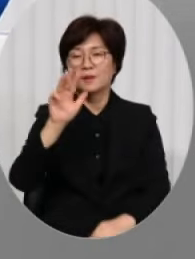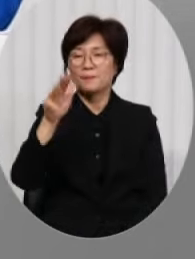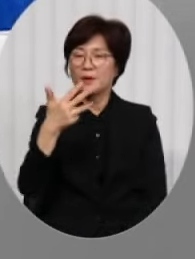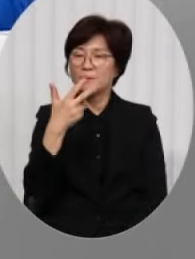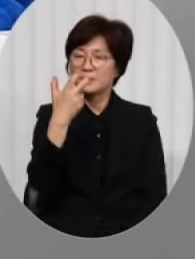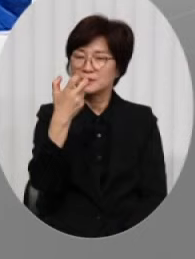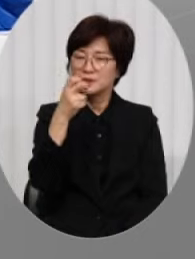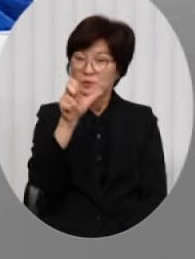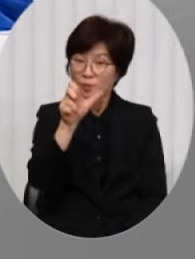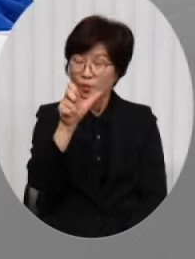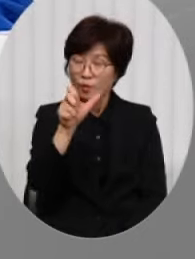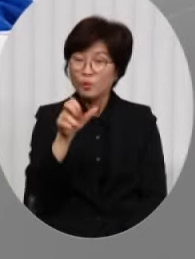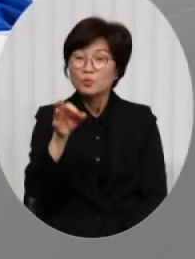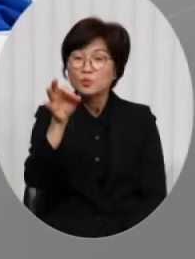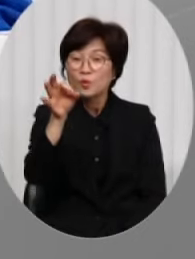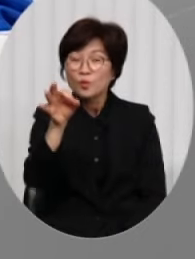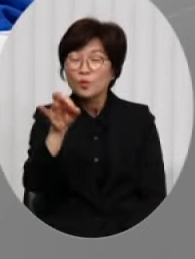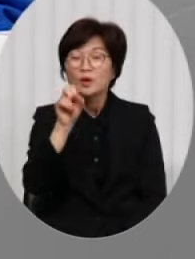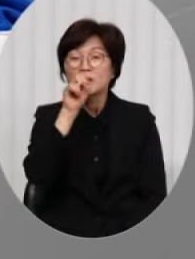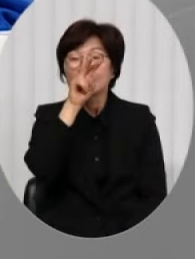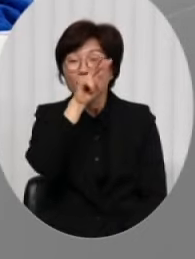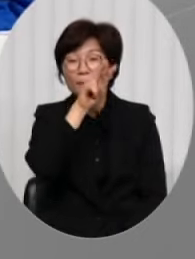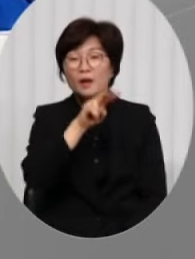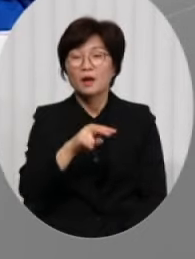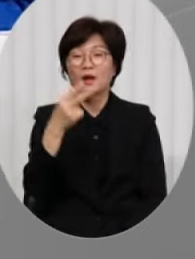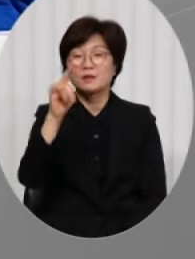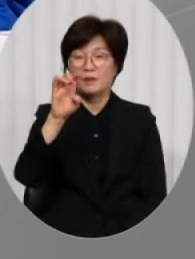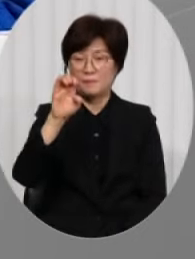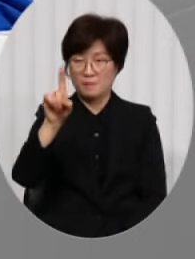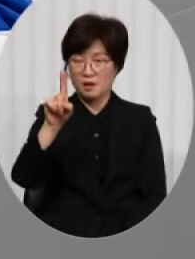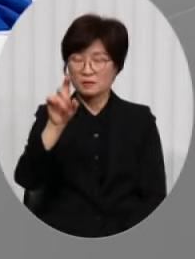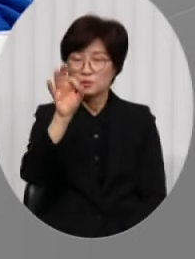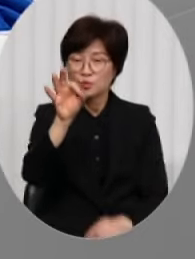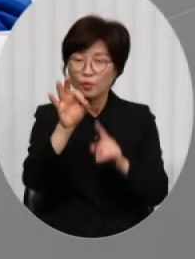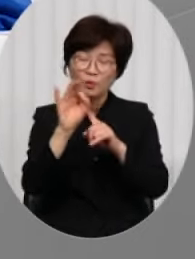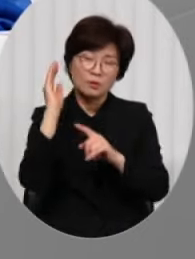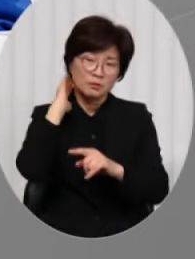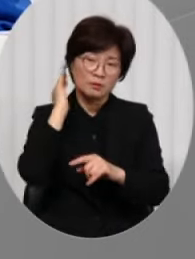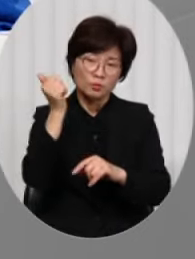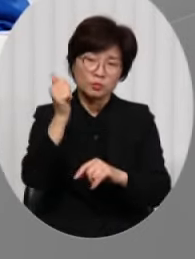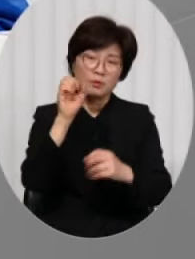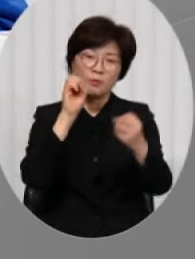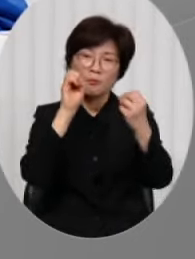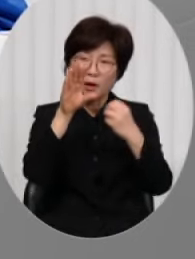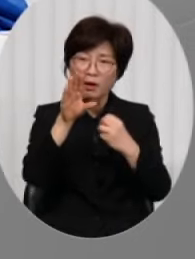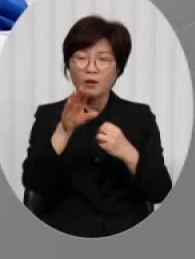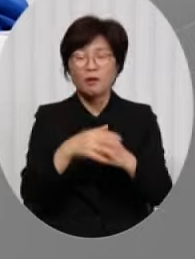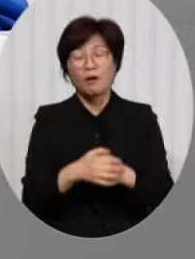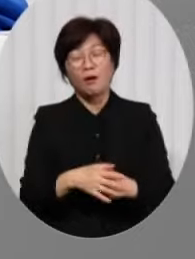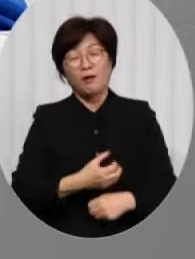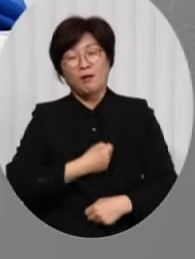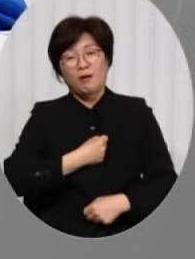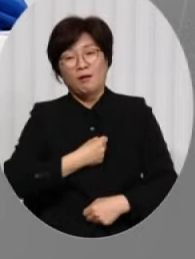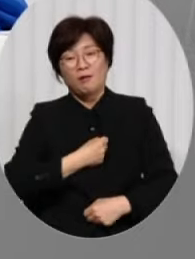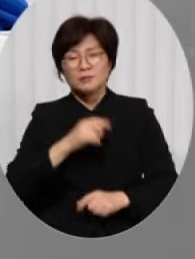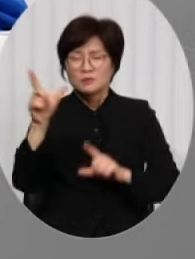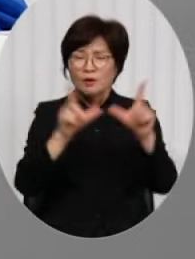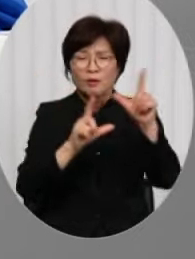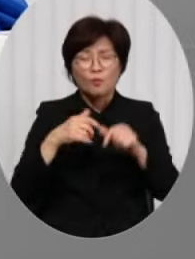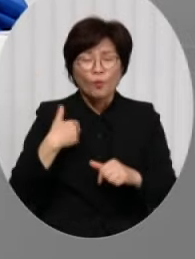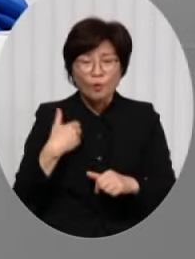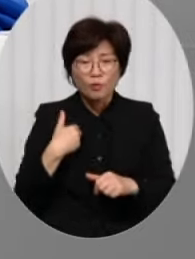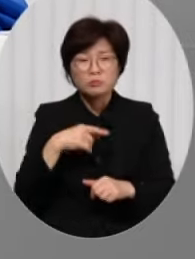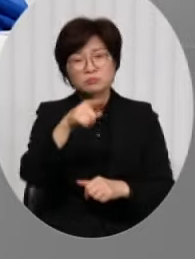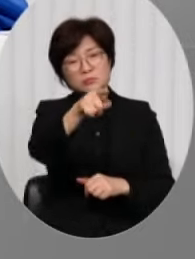875원 대파가 합리적 가격이라고 얘기한 대통령 발언을 보고 깜짝 놀라서 정말 상황을 너무나 모르고 계시다. 이렇게 얘기를 한 건데 이